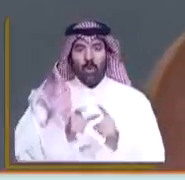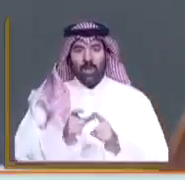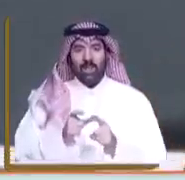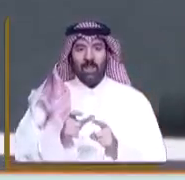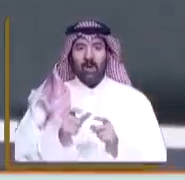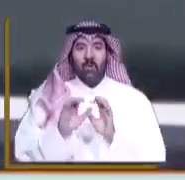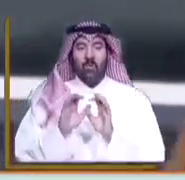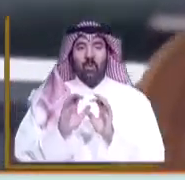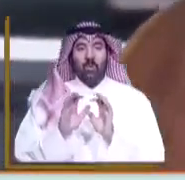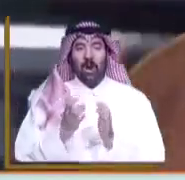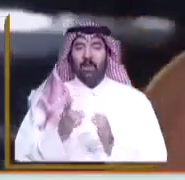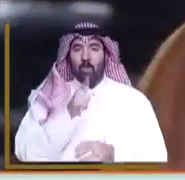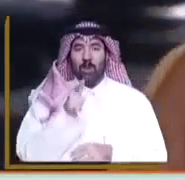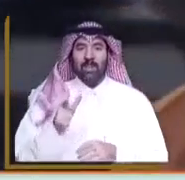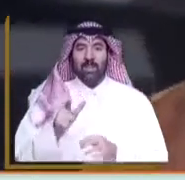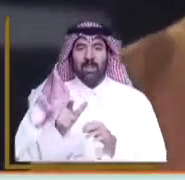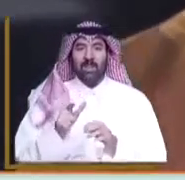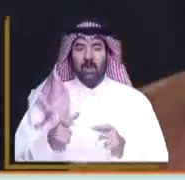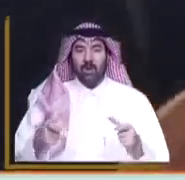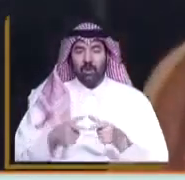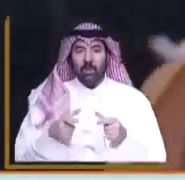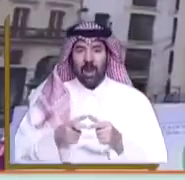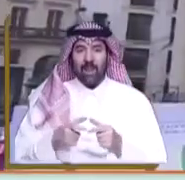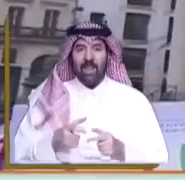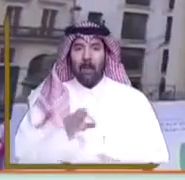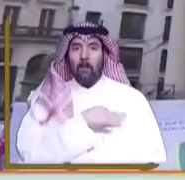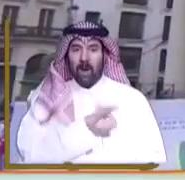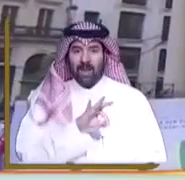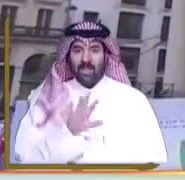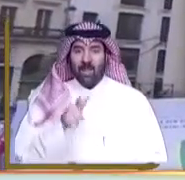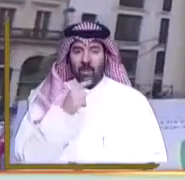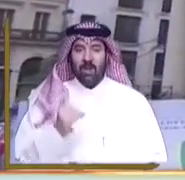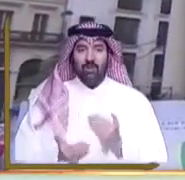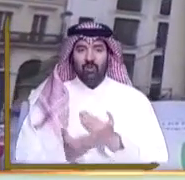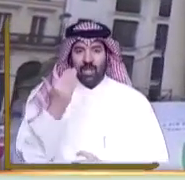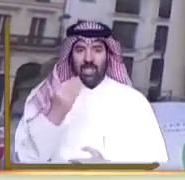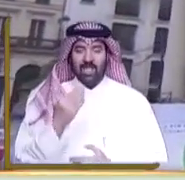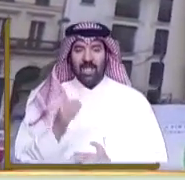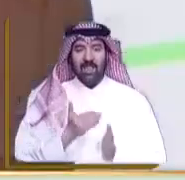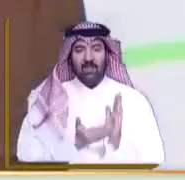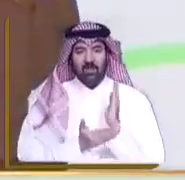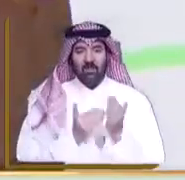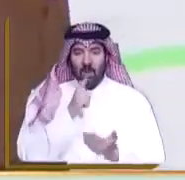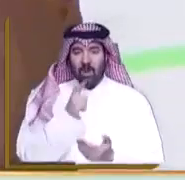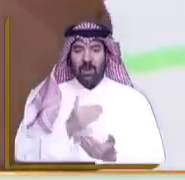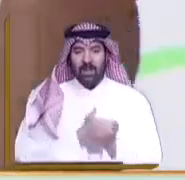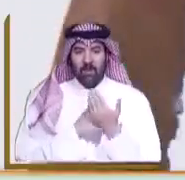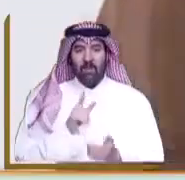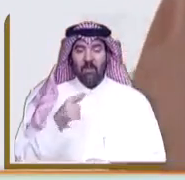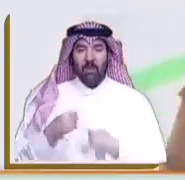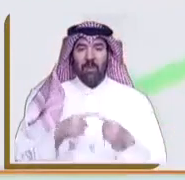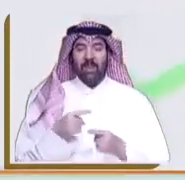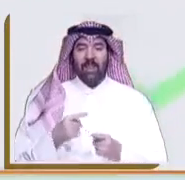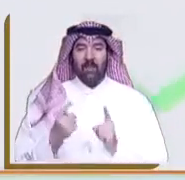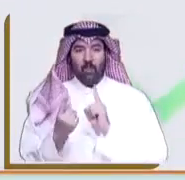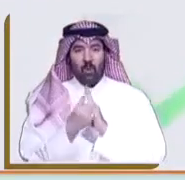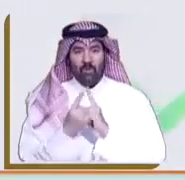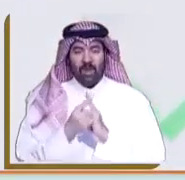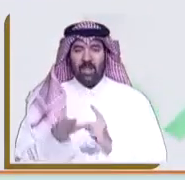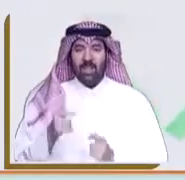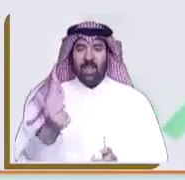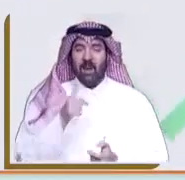في قمة باريس من أجل ميثاق مالي عالمي جديد مثلت وقفة سعودية إلى جانب العالم